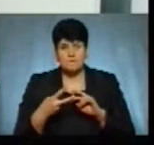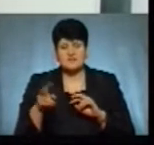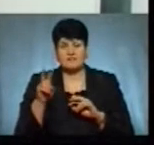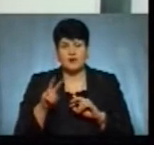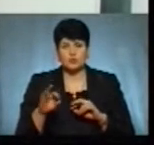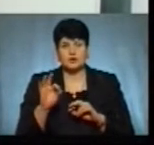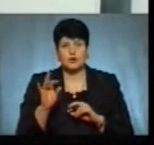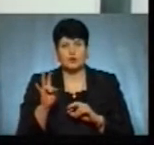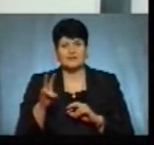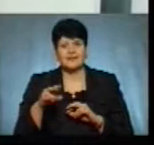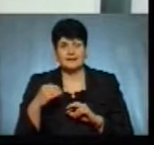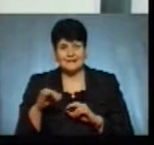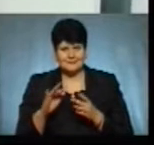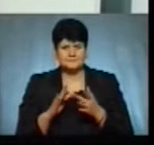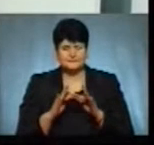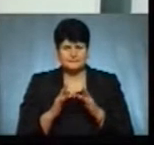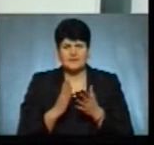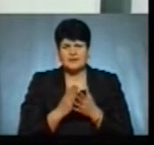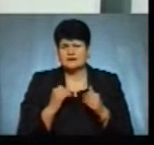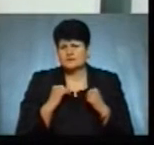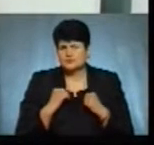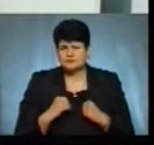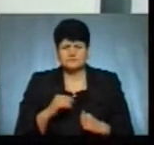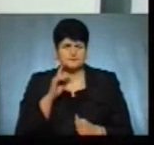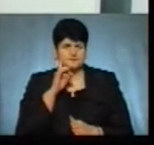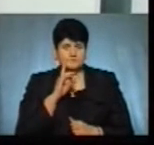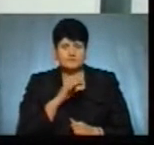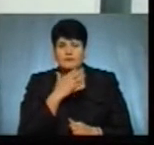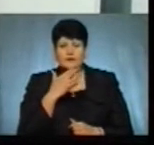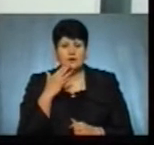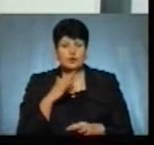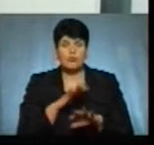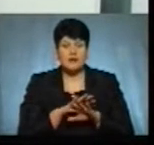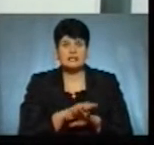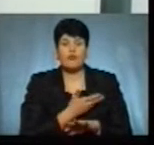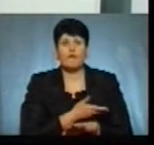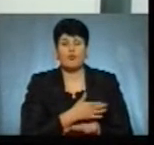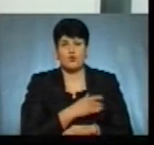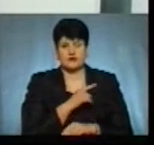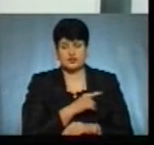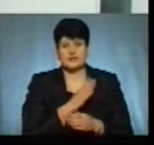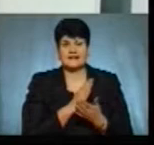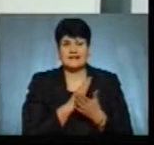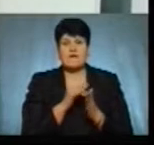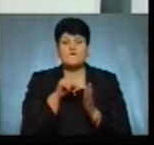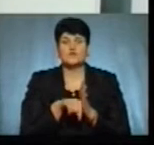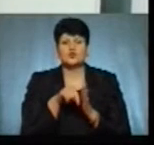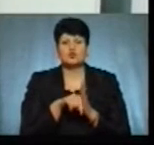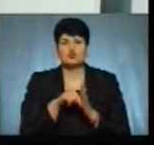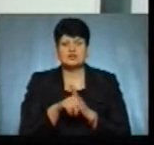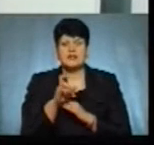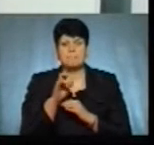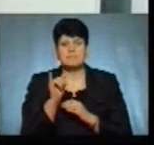спокійно, зручно. І в дуже багатьох банках в Польщі є внутрішня